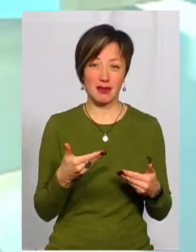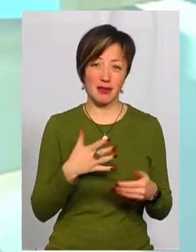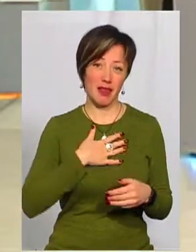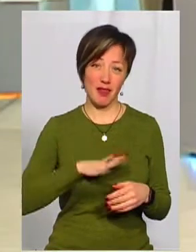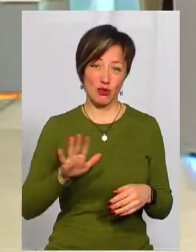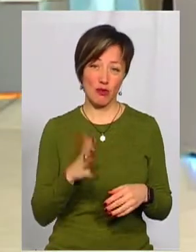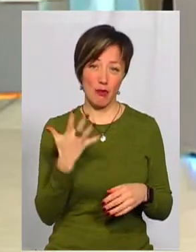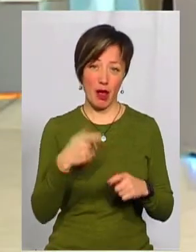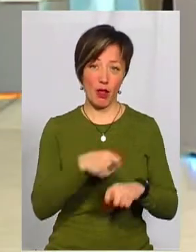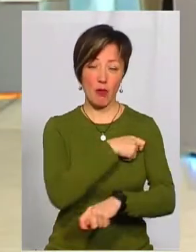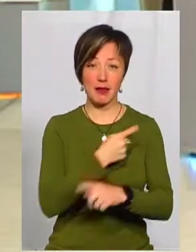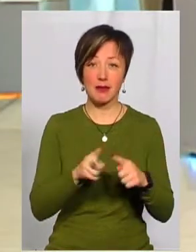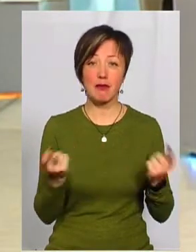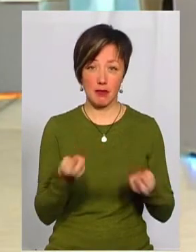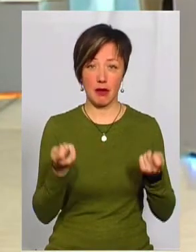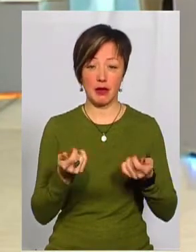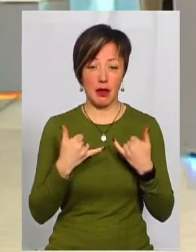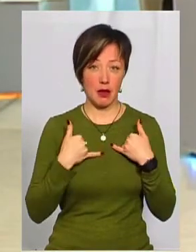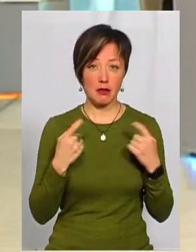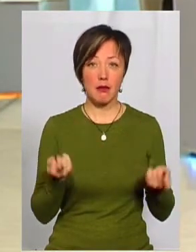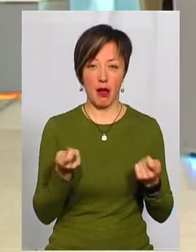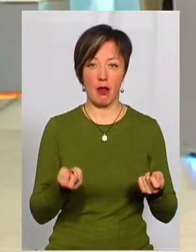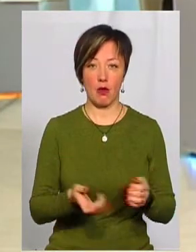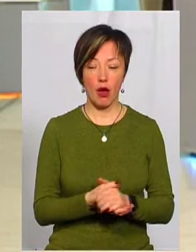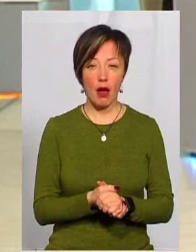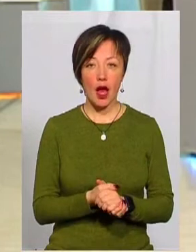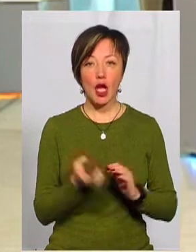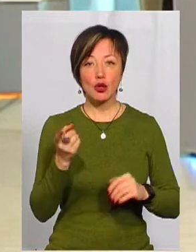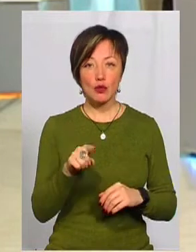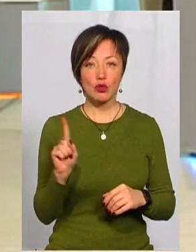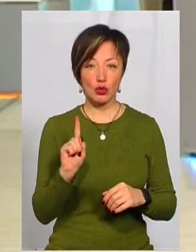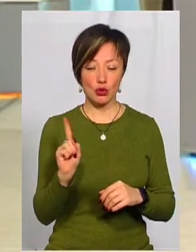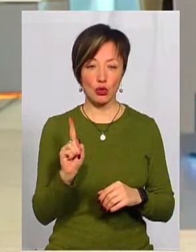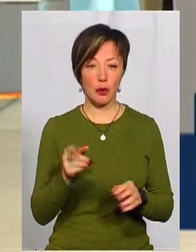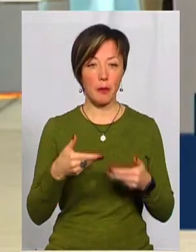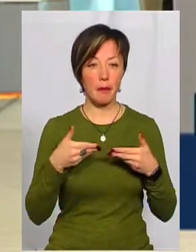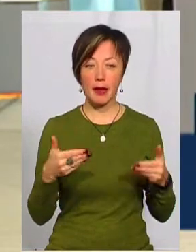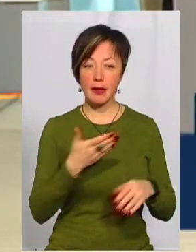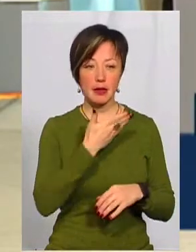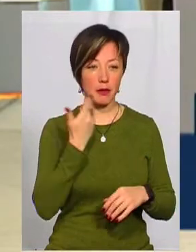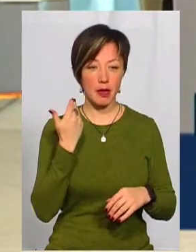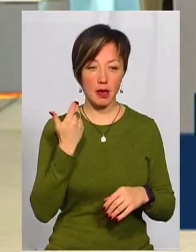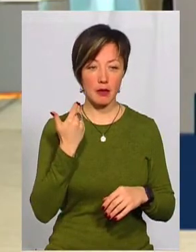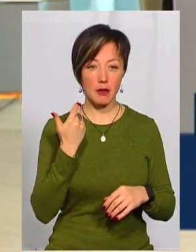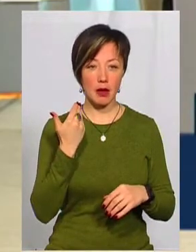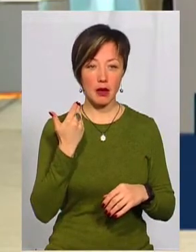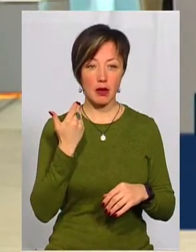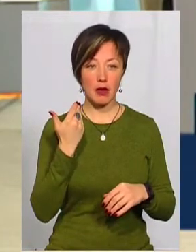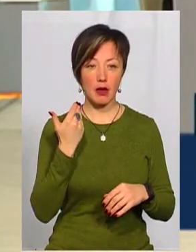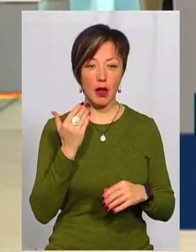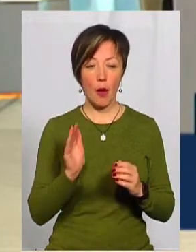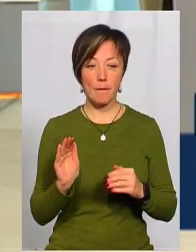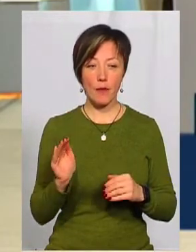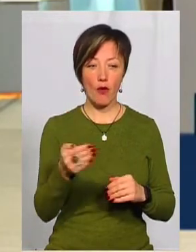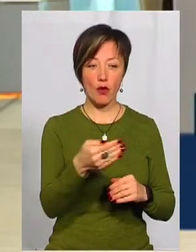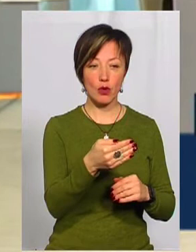влаштовувало 5 кілометрів. 5 кілометрів для нас це було замало. Тому що Ми не маємо поворотної